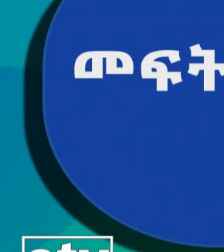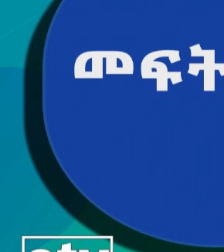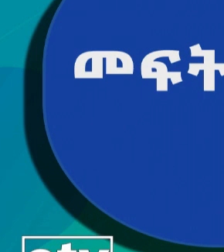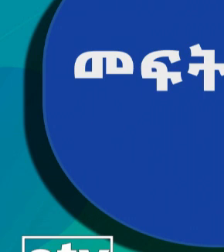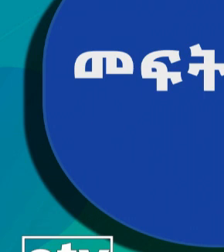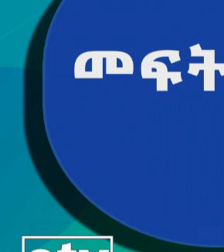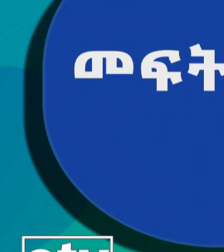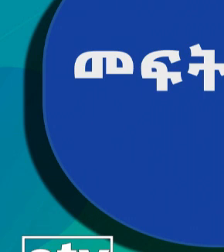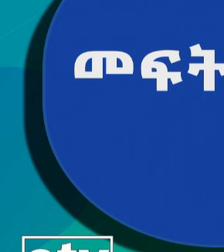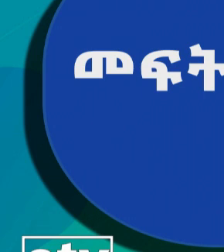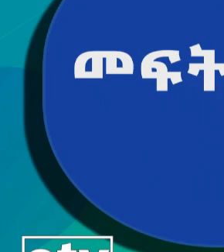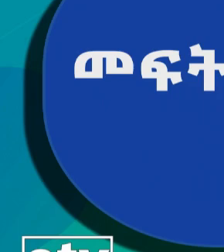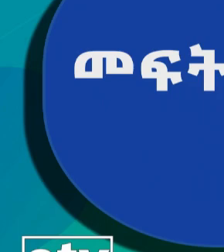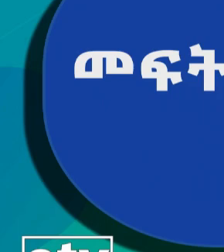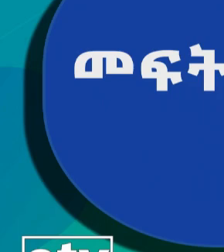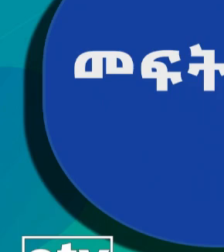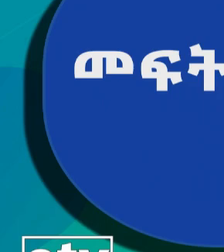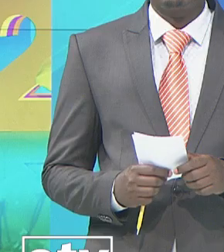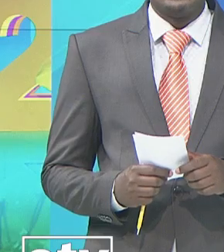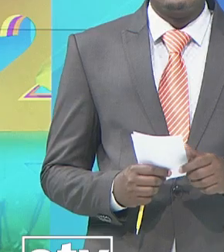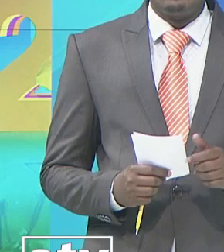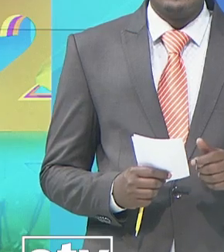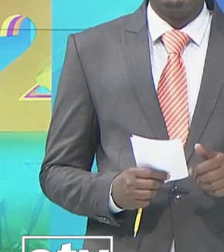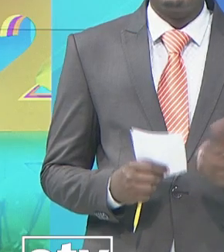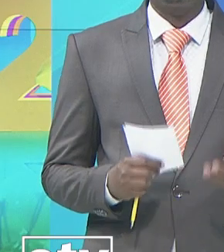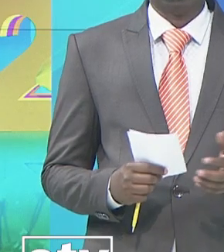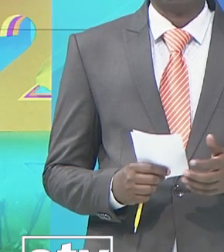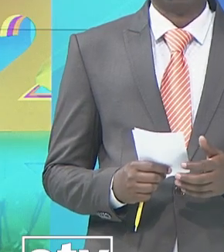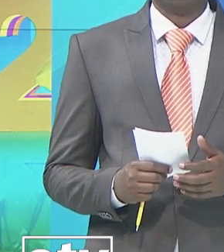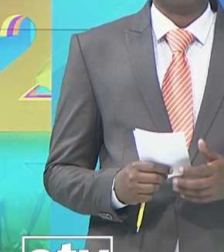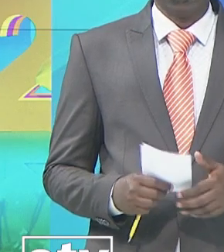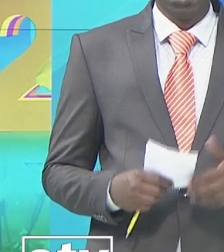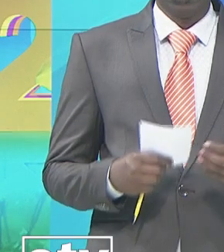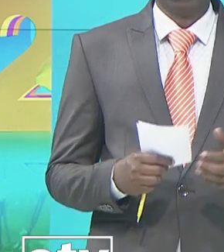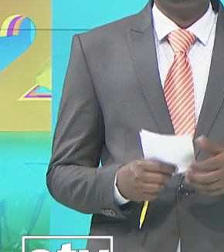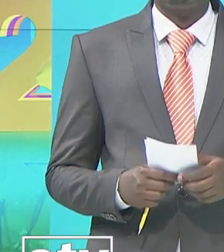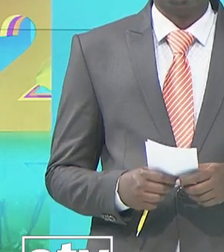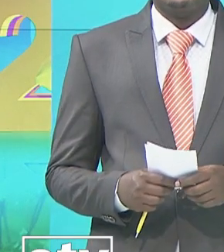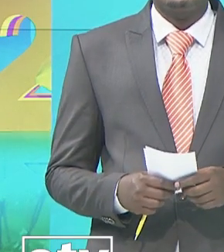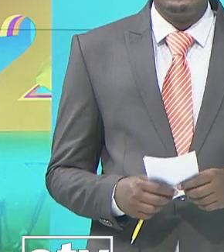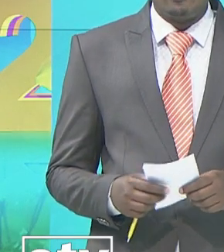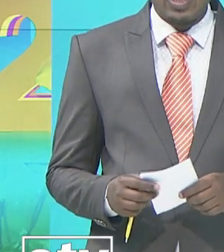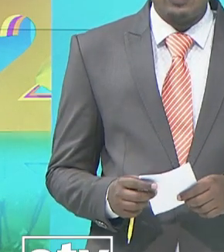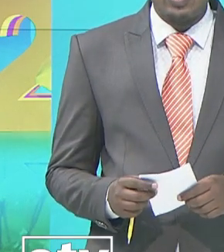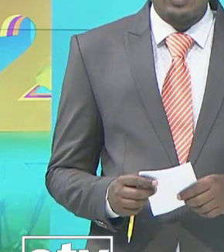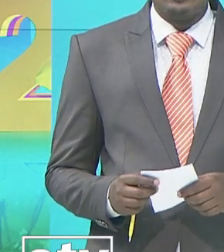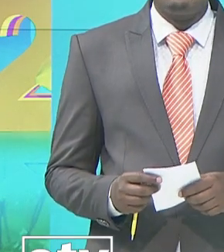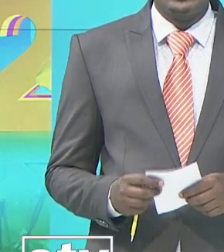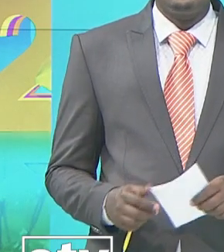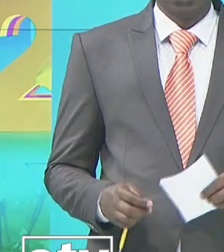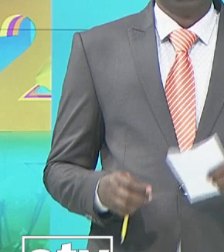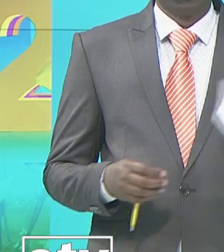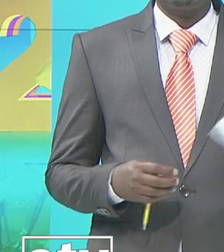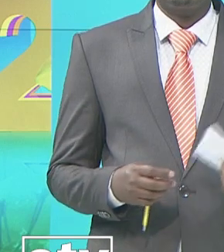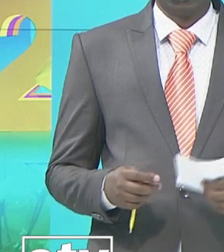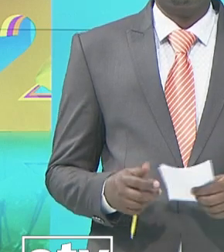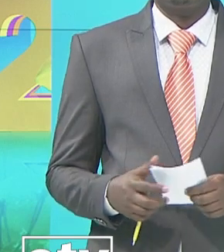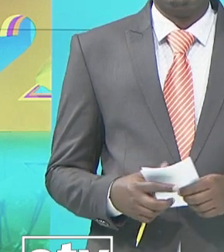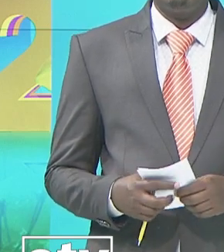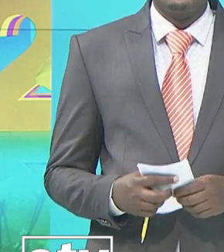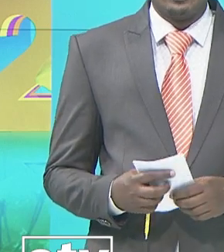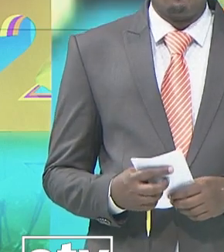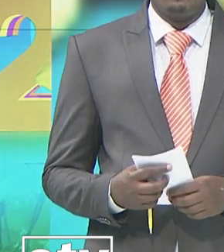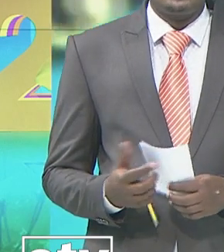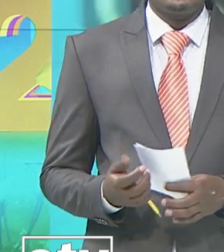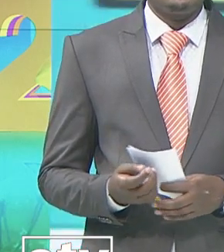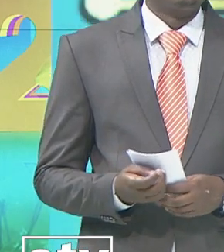ዓመት 3.91 ቢሊዮን የአሜሪካን ዶላር ለማግኘት በቅድ ደረጃ ተቀምጧል። ይህንን ለማሳካት ግን የባለድርሻ አካላት ሚና፣ የተቀናጀ